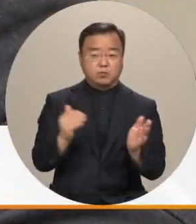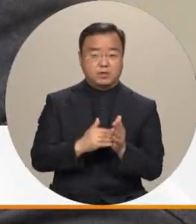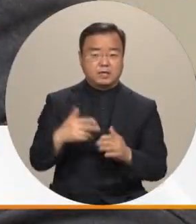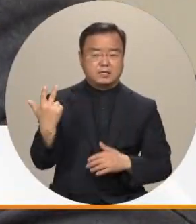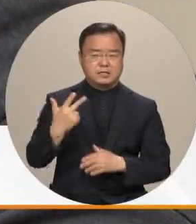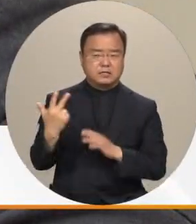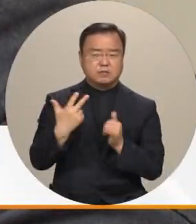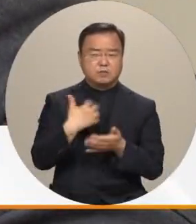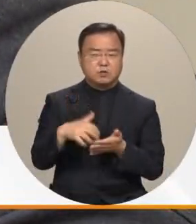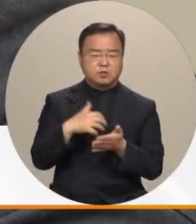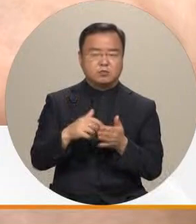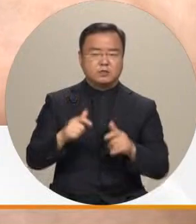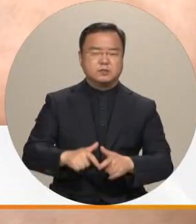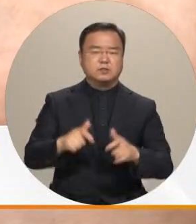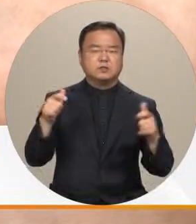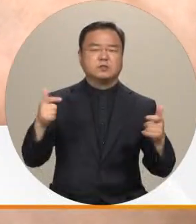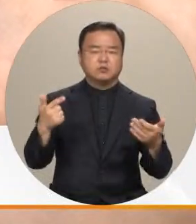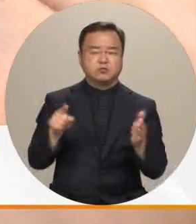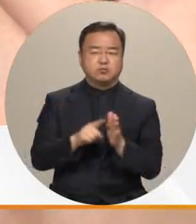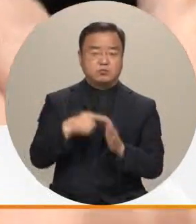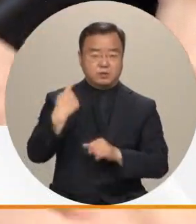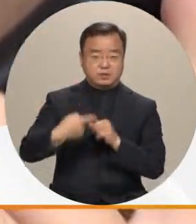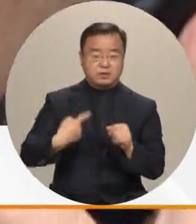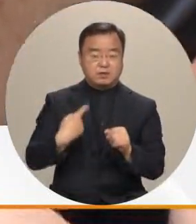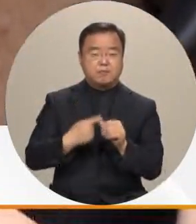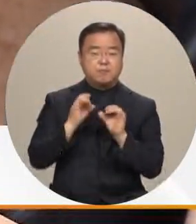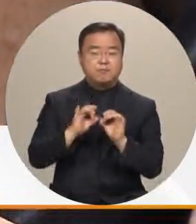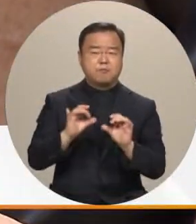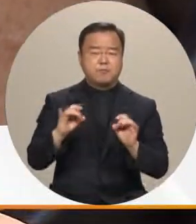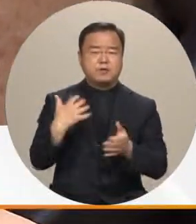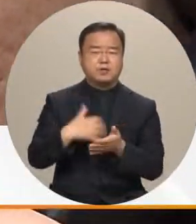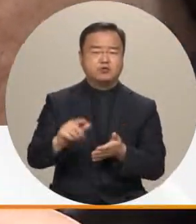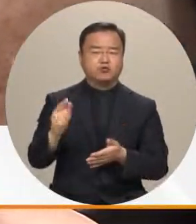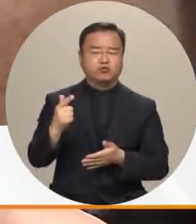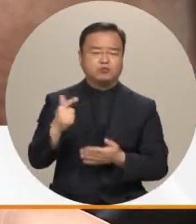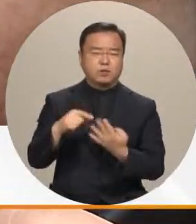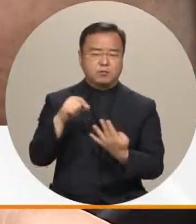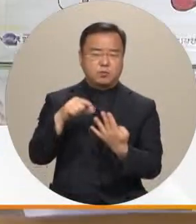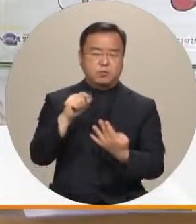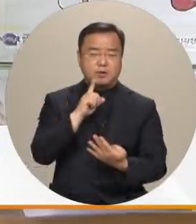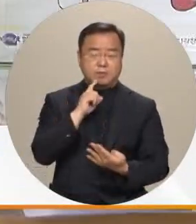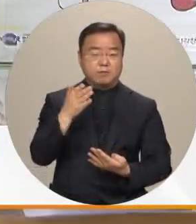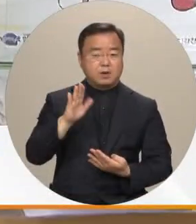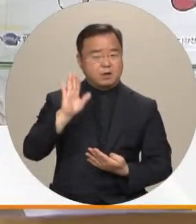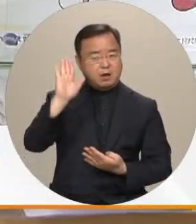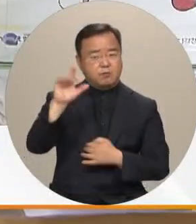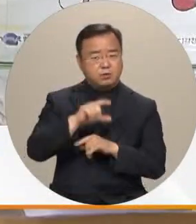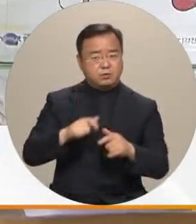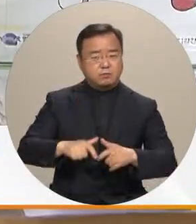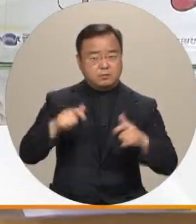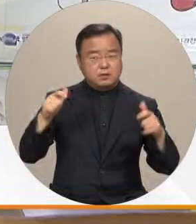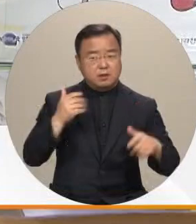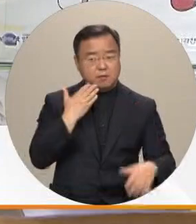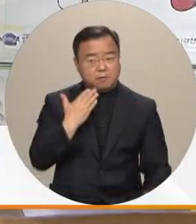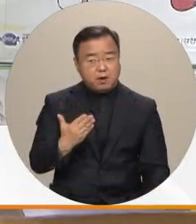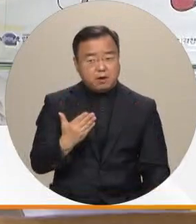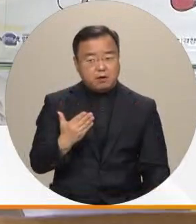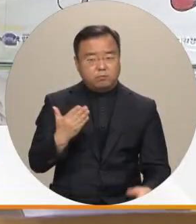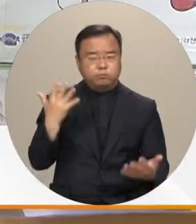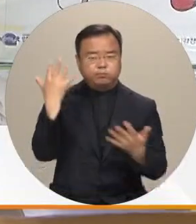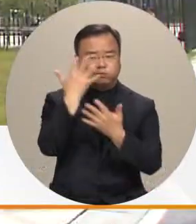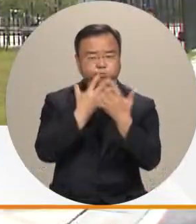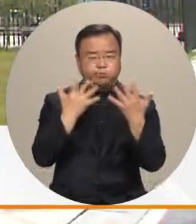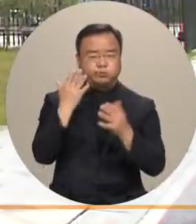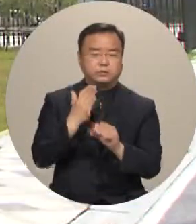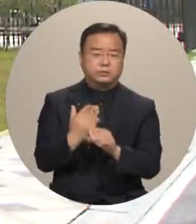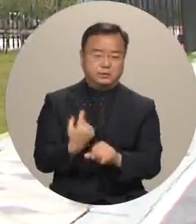7,000명대로 늘리기 위해 매년 600여 명씩 증원하겠다고 밝혔지만 앞으로 더 늘릴 수 있을지는 미지수입니다.